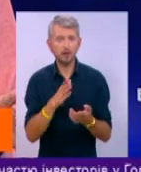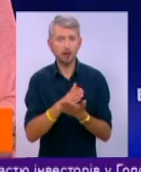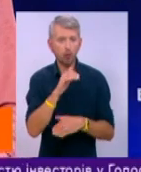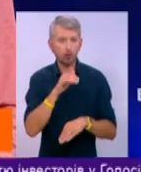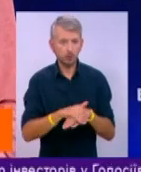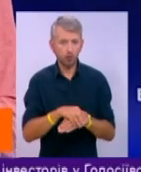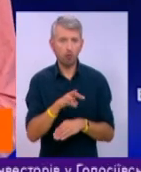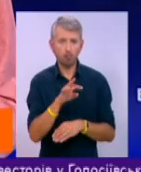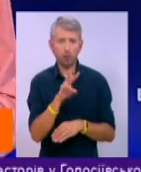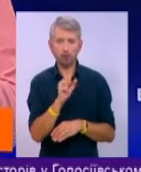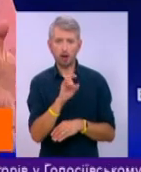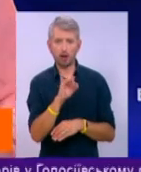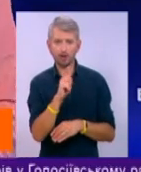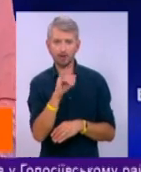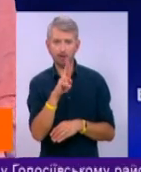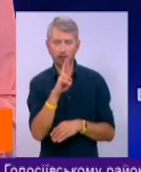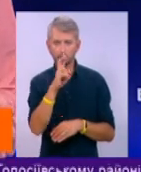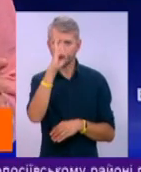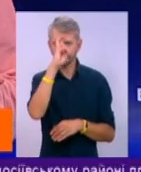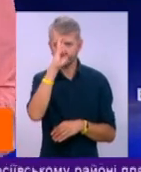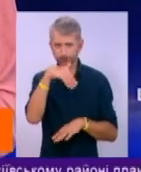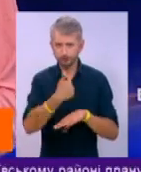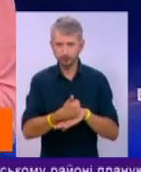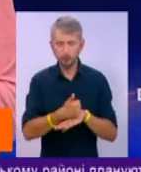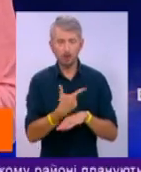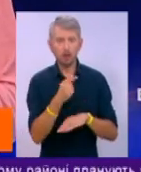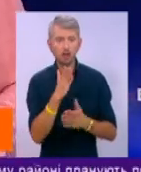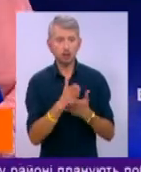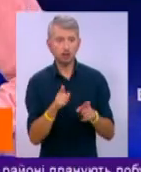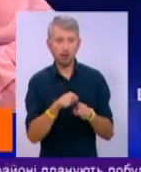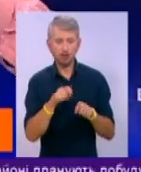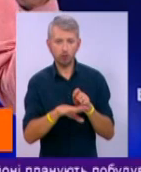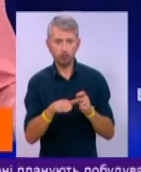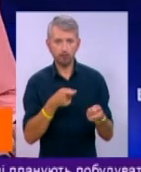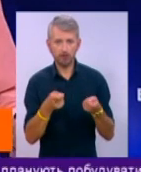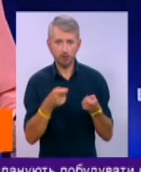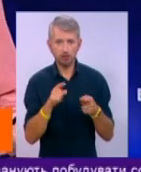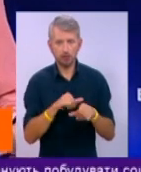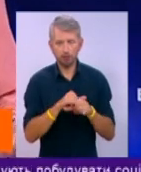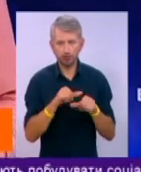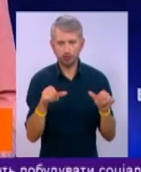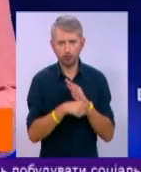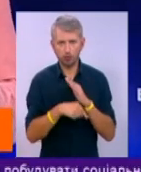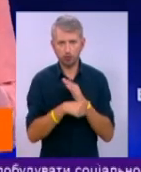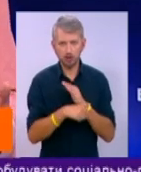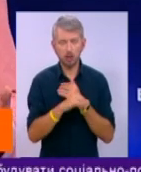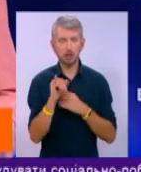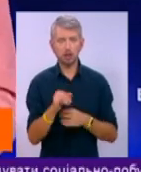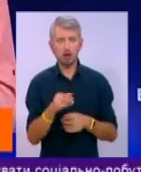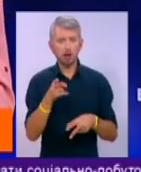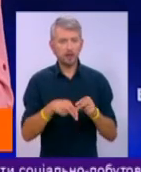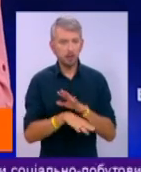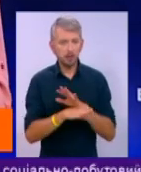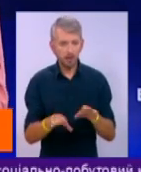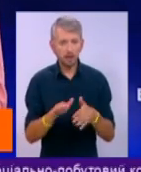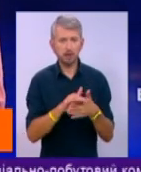саме монархії. Тому, звісно, там, де є така неконтрольована влада, там розростається буйним світом корупція і не припиняється.